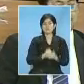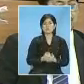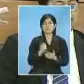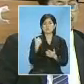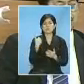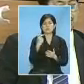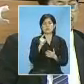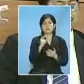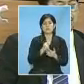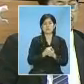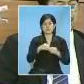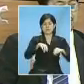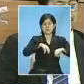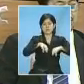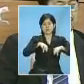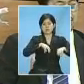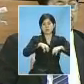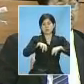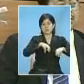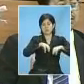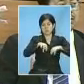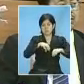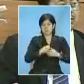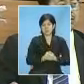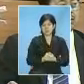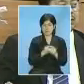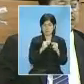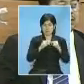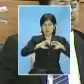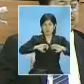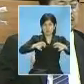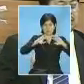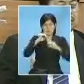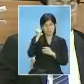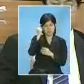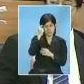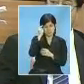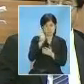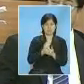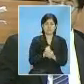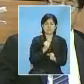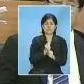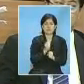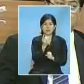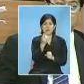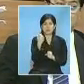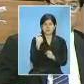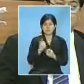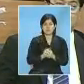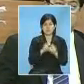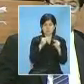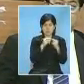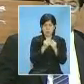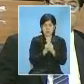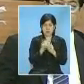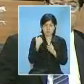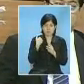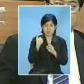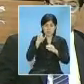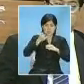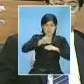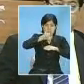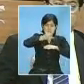เนี่ยก็คือการจัดนะครับยิ่งรัฐบาลชุดนี้เนี่ยมีแนวความคิดที่จะสร้างนะครับจุดทางขึ้นลงควบคู่กันไปกับที่